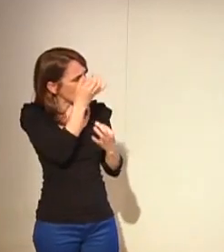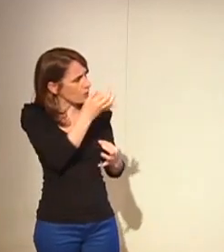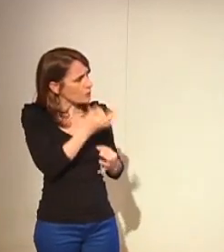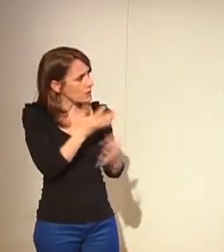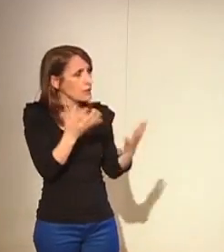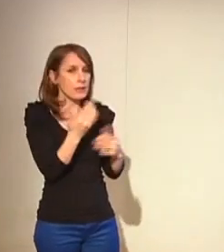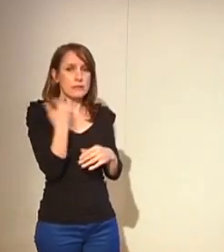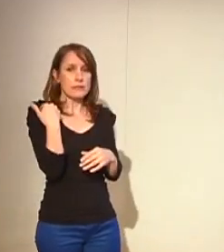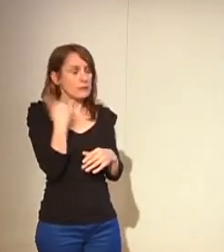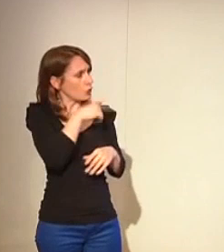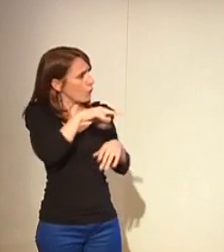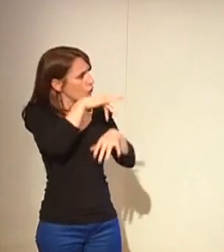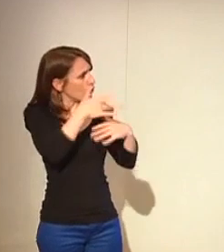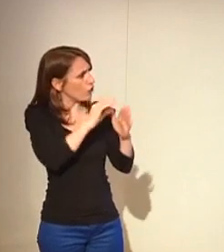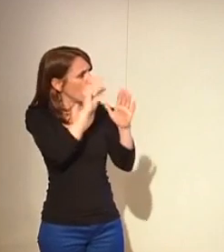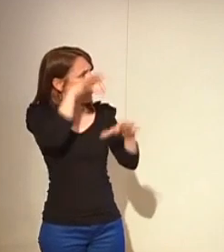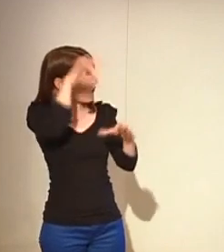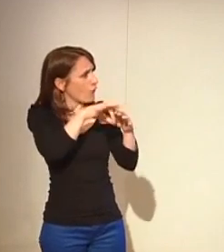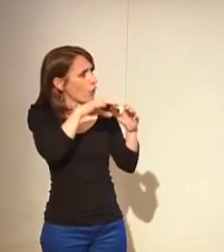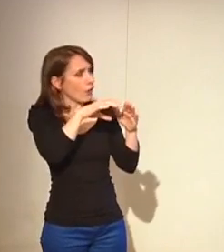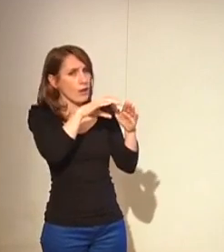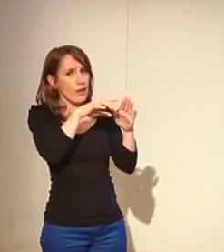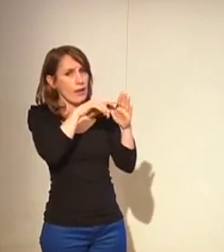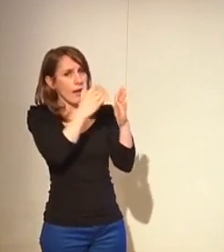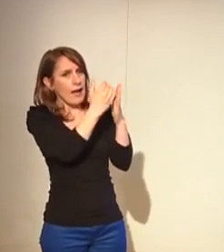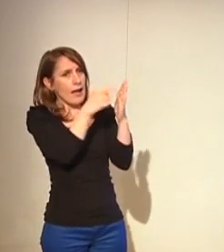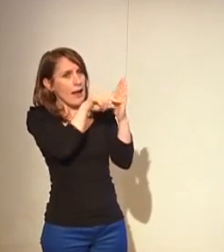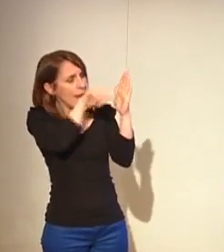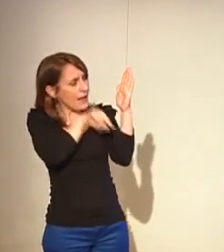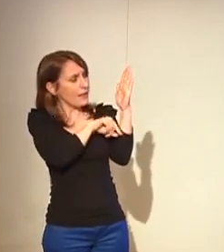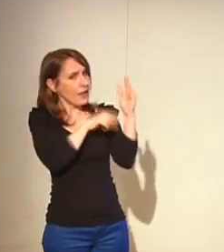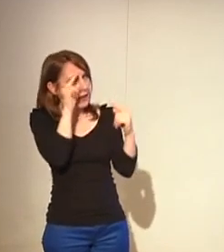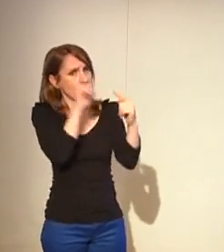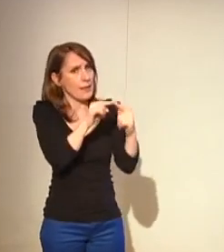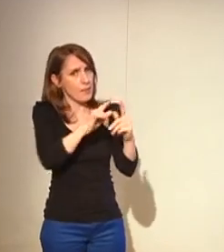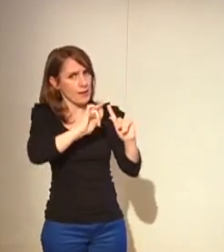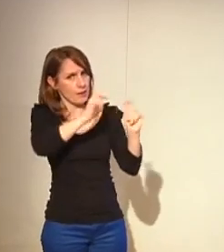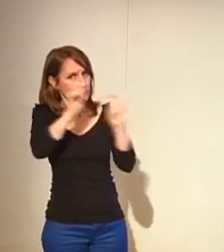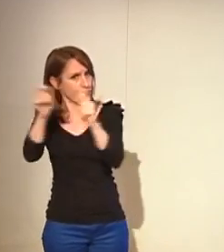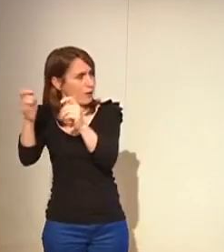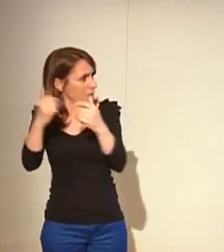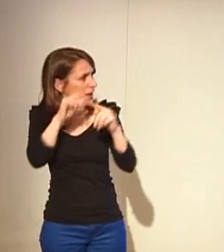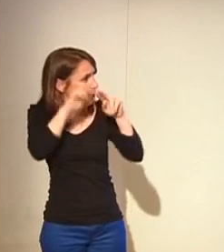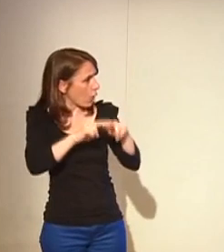l'alinéa sur les désignation pasit voter les autres alinéas de la